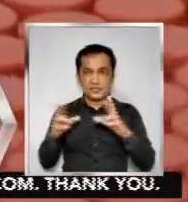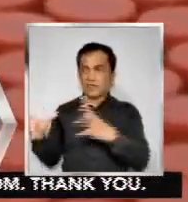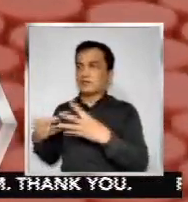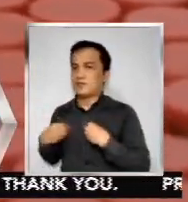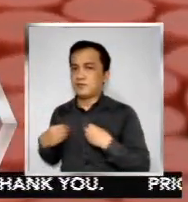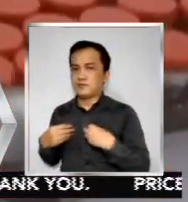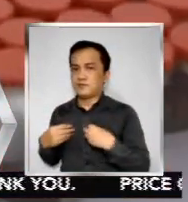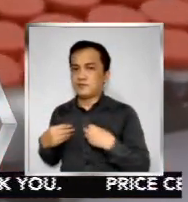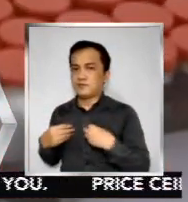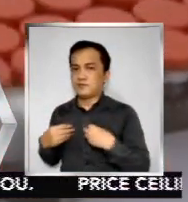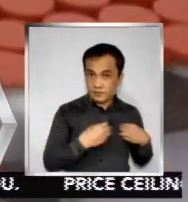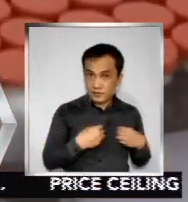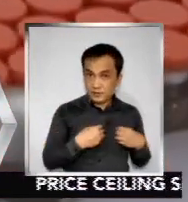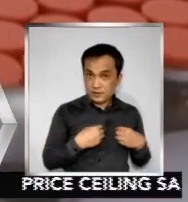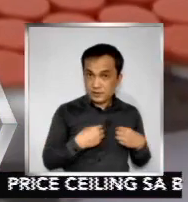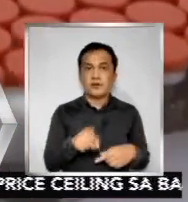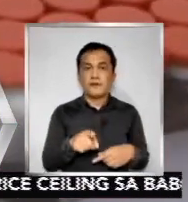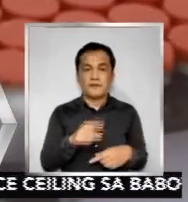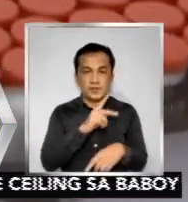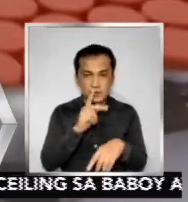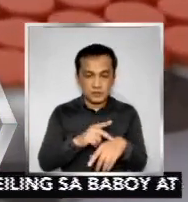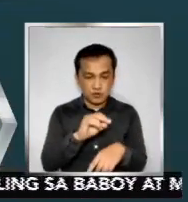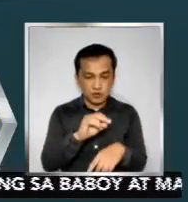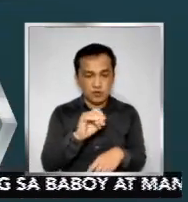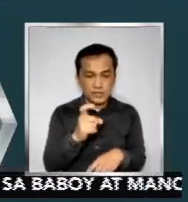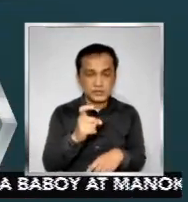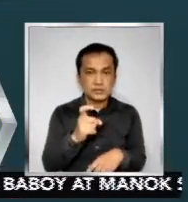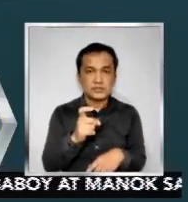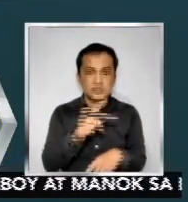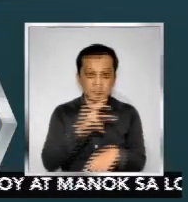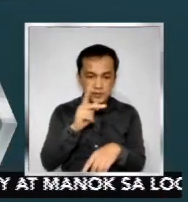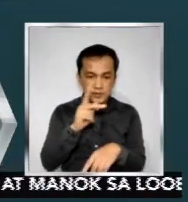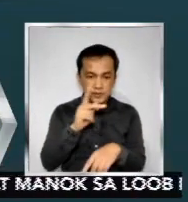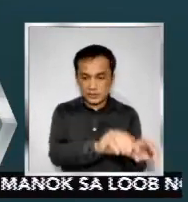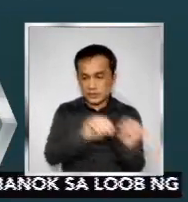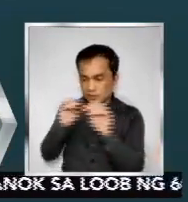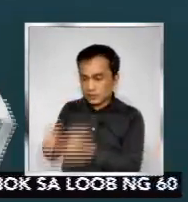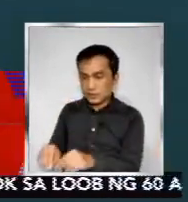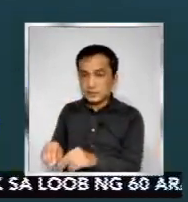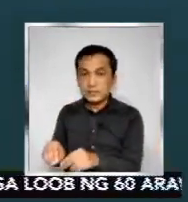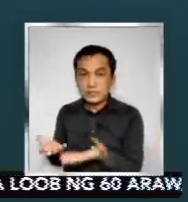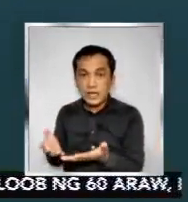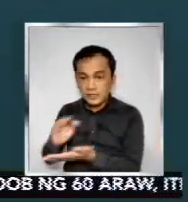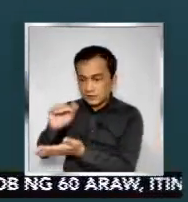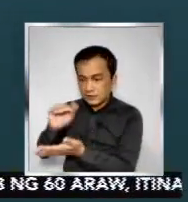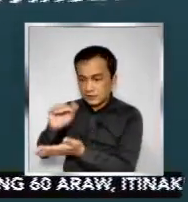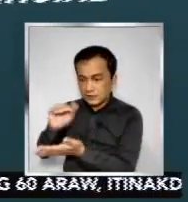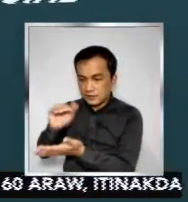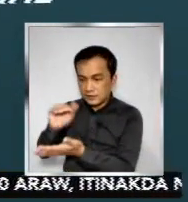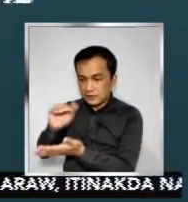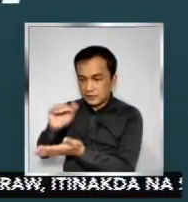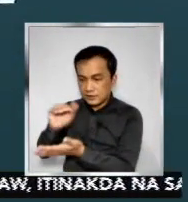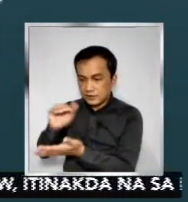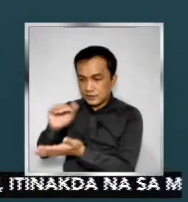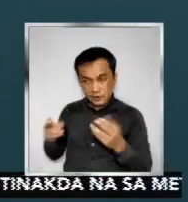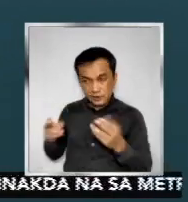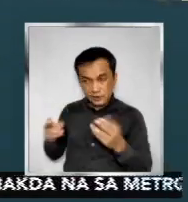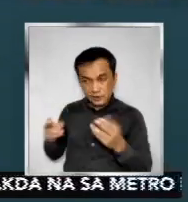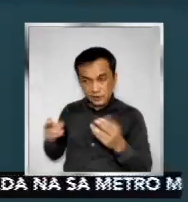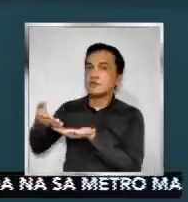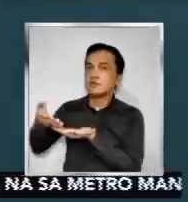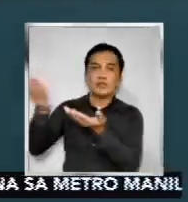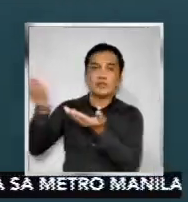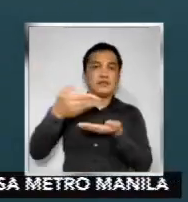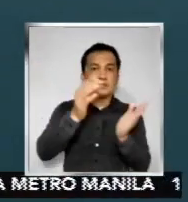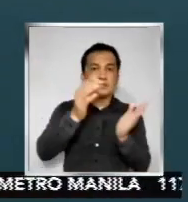COVAX facility. Pagdating sa Pilipinas, ilalagay ang mga bakuna sa central warehouse, tsaka dadalhin sa mga regional, provincial at city health